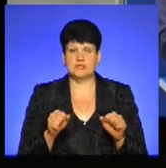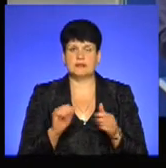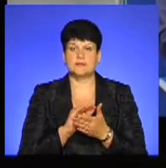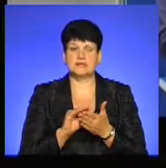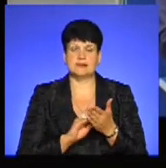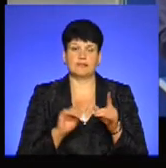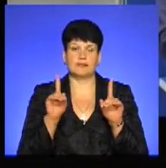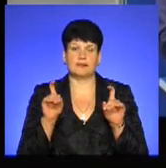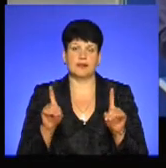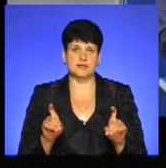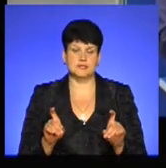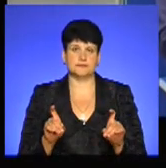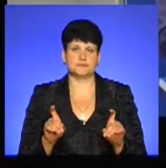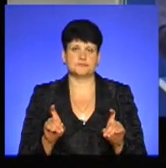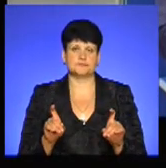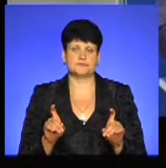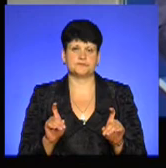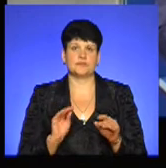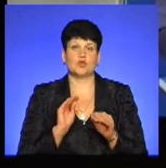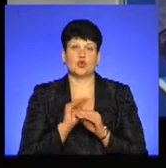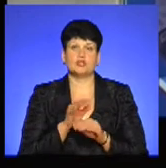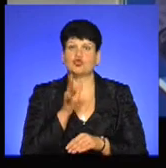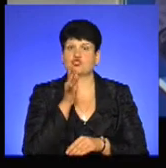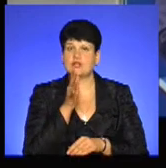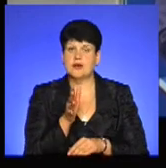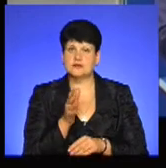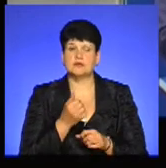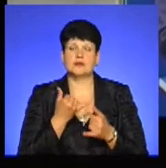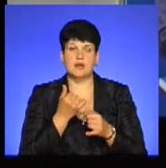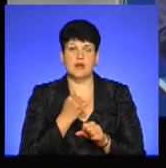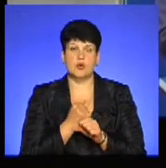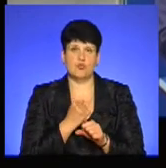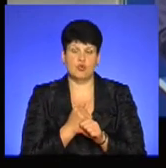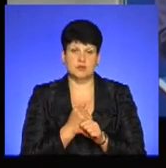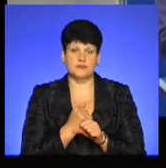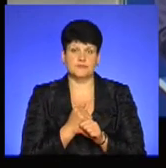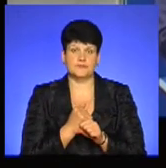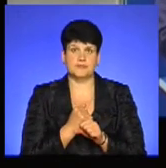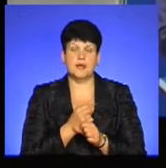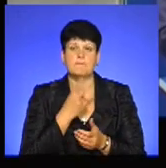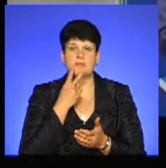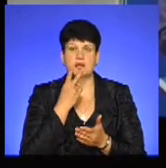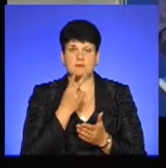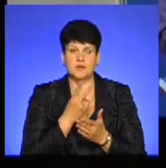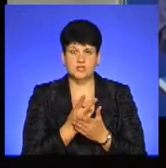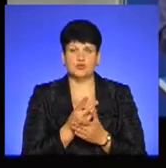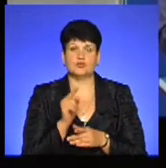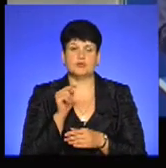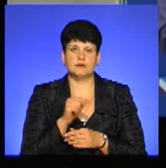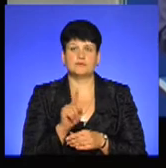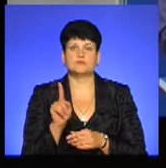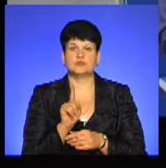тести, додано час для роботи з тестами, адже передбачено регламентом роботи